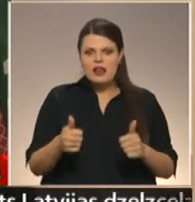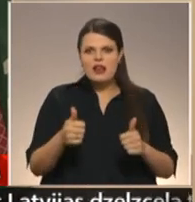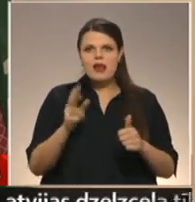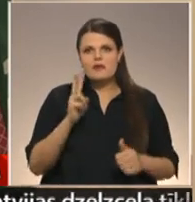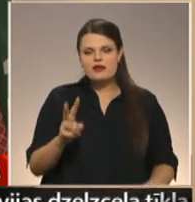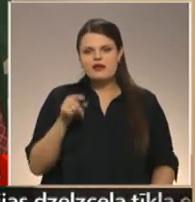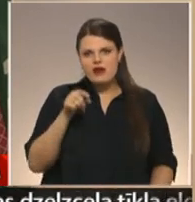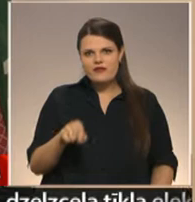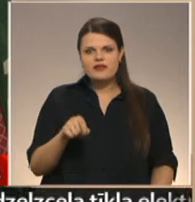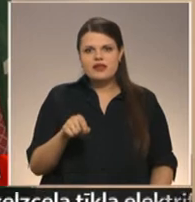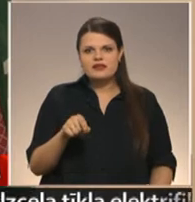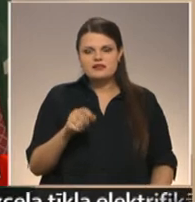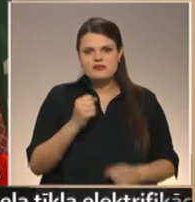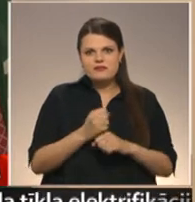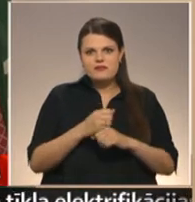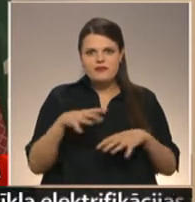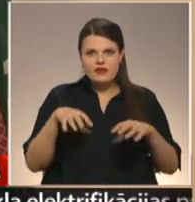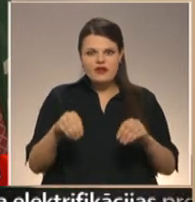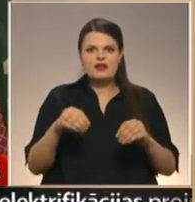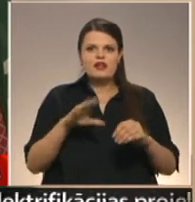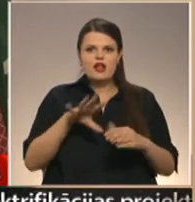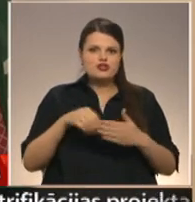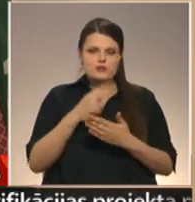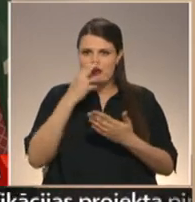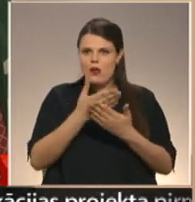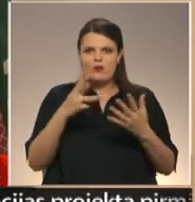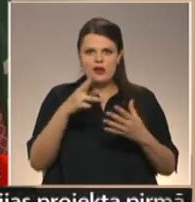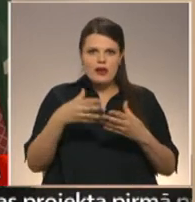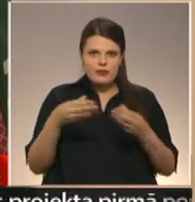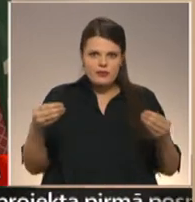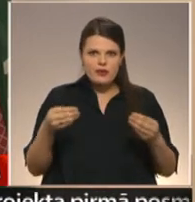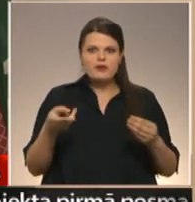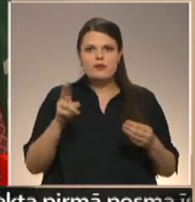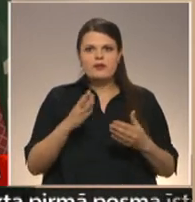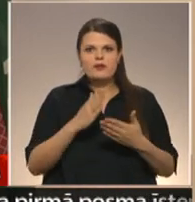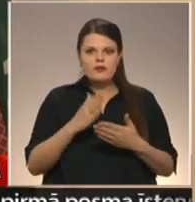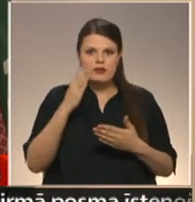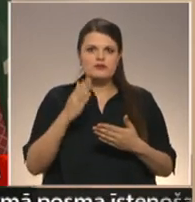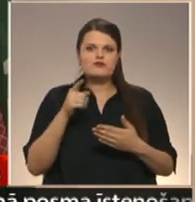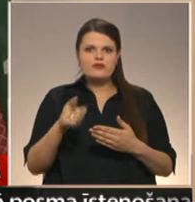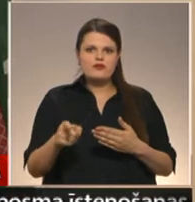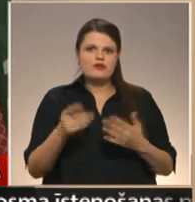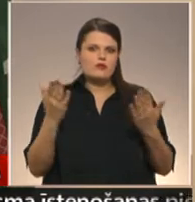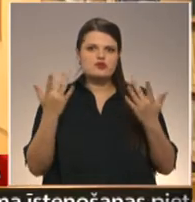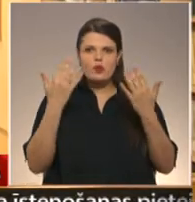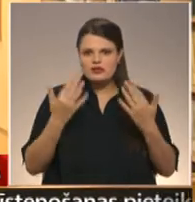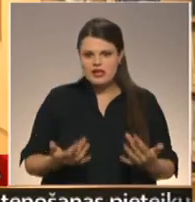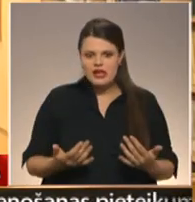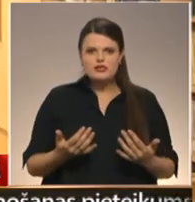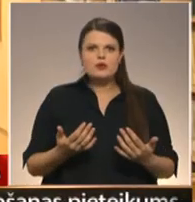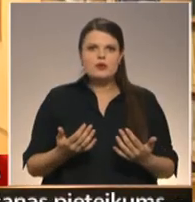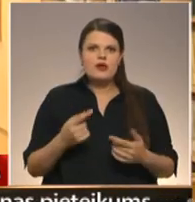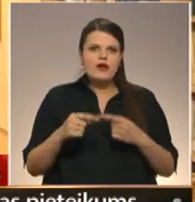tas padarītājs jau līdz šim nekur nepazudīs, ja, un beidzot arī vainagosies nu, ar savu veidu kaut kādu rezultātu. Ja.